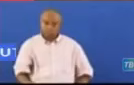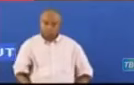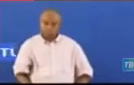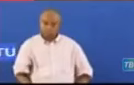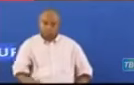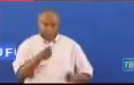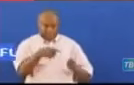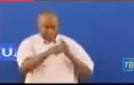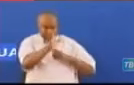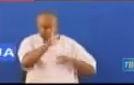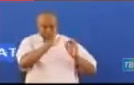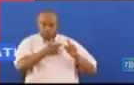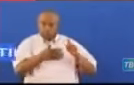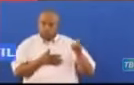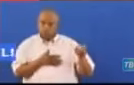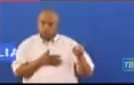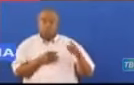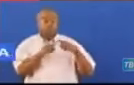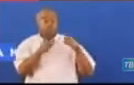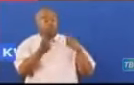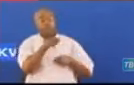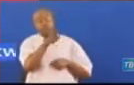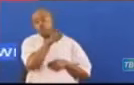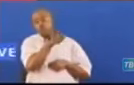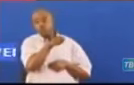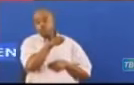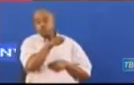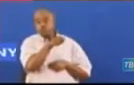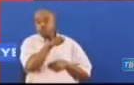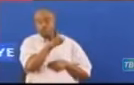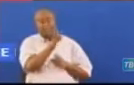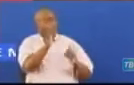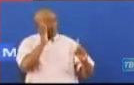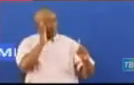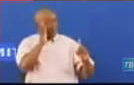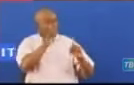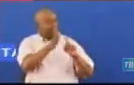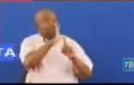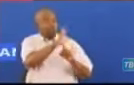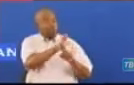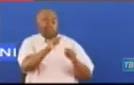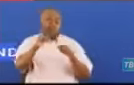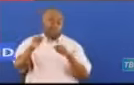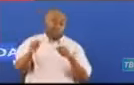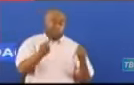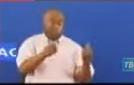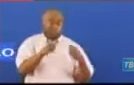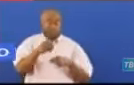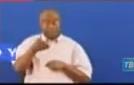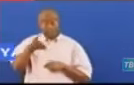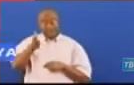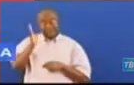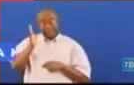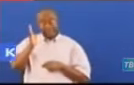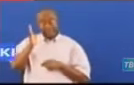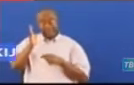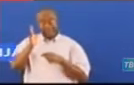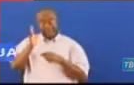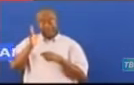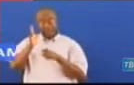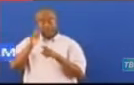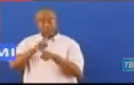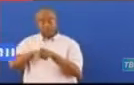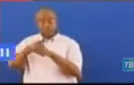wa uchambuzi wangu, Askofu Gwajima alidhamiria kuichonganisha serikali ya Mama Samia Suluhu na